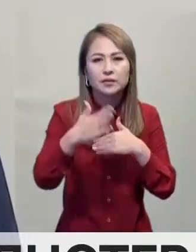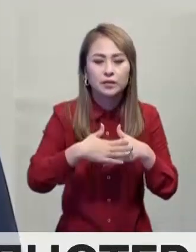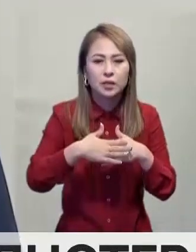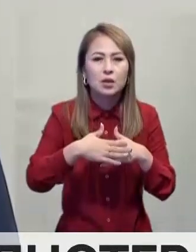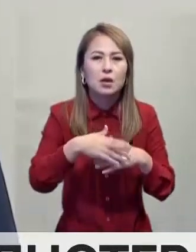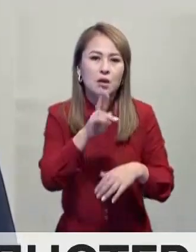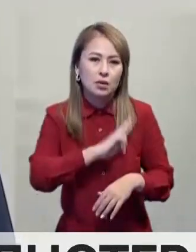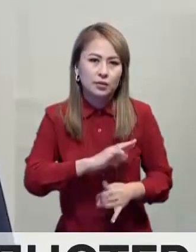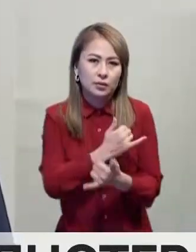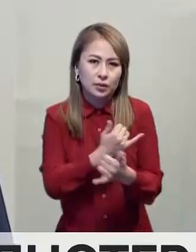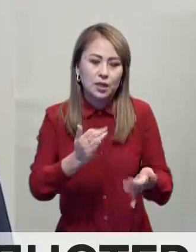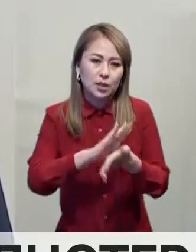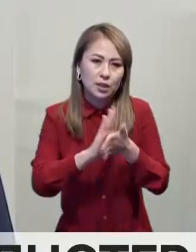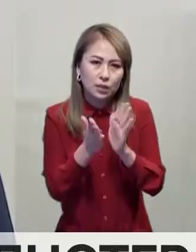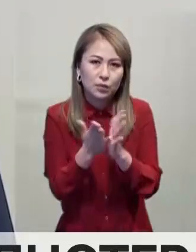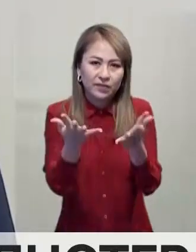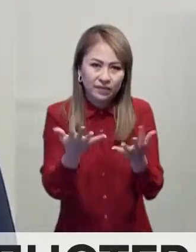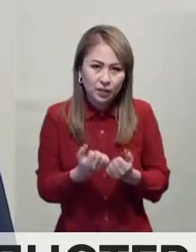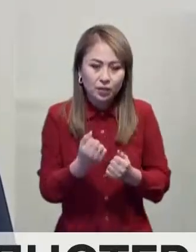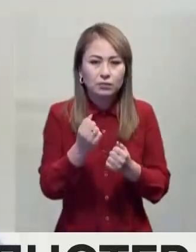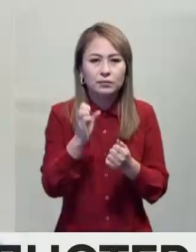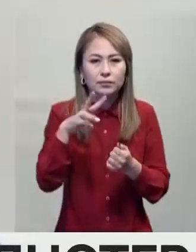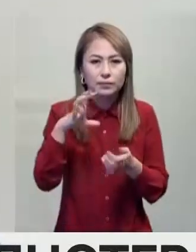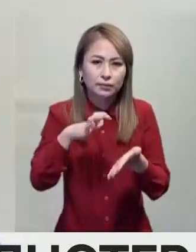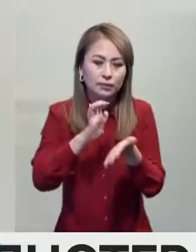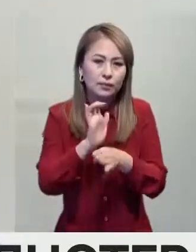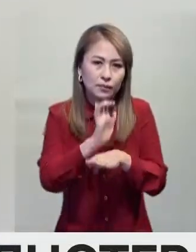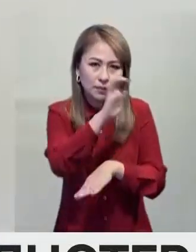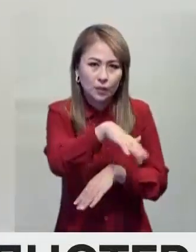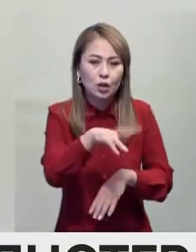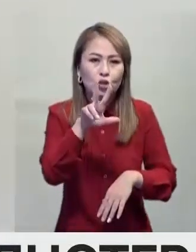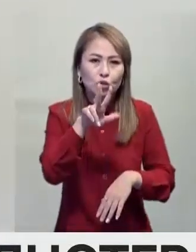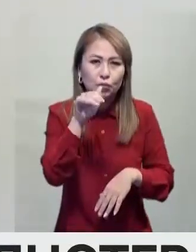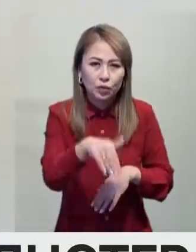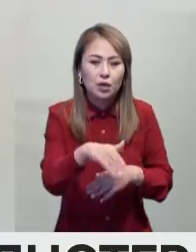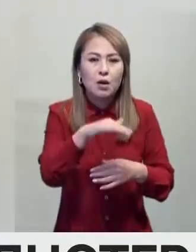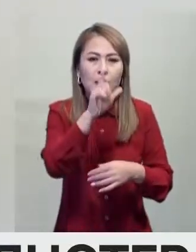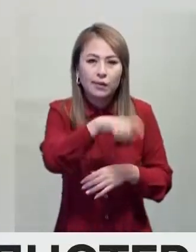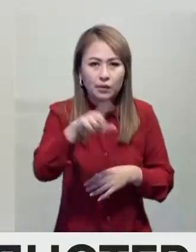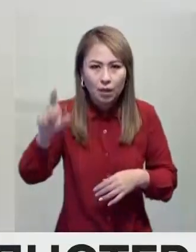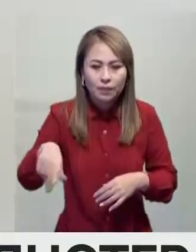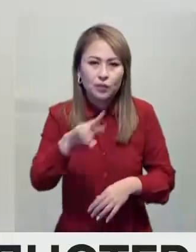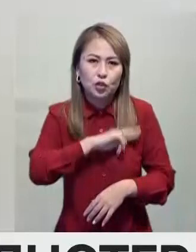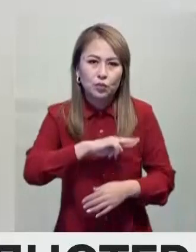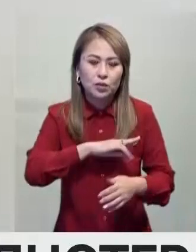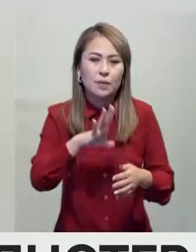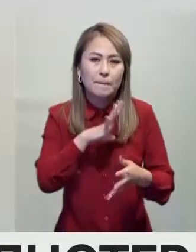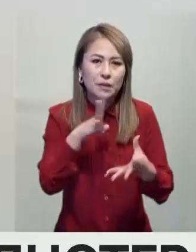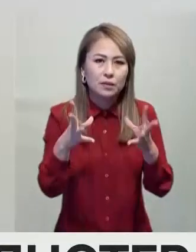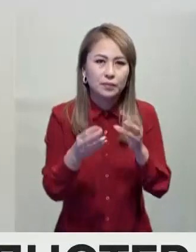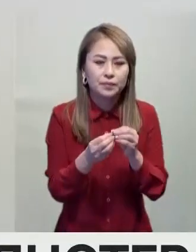қызмет көрсетуге келісім алу үшін тиісті SMS жолданды. Оның ішінде 303 мың адам азаматқа проактивті